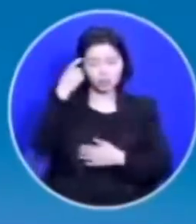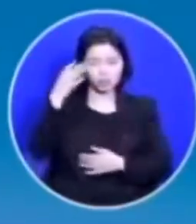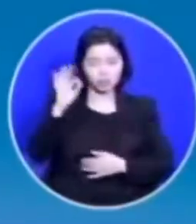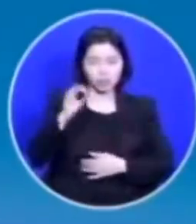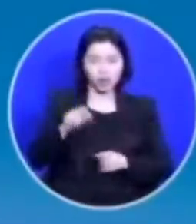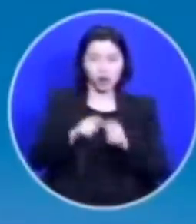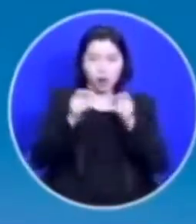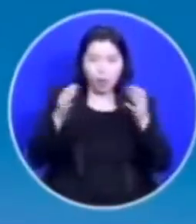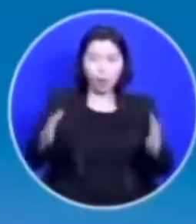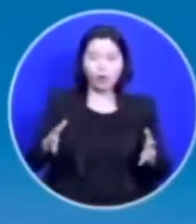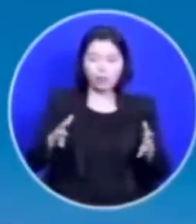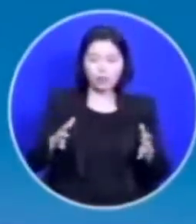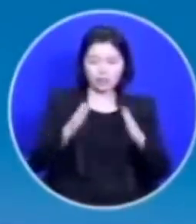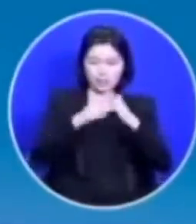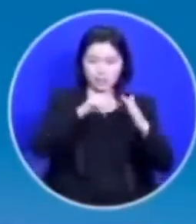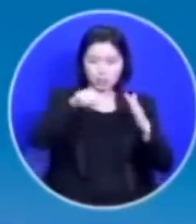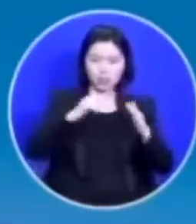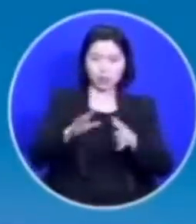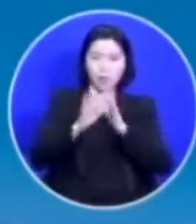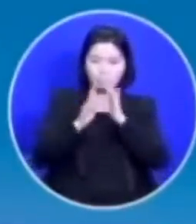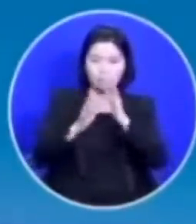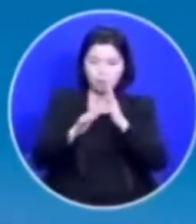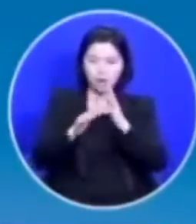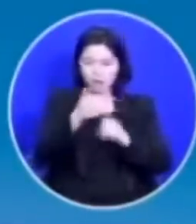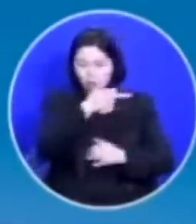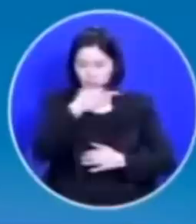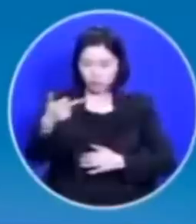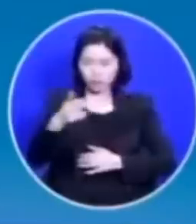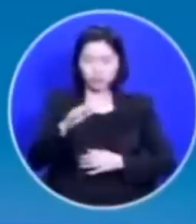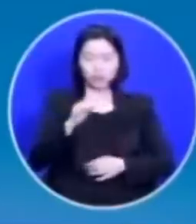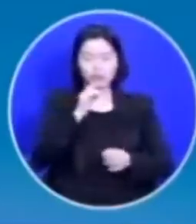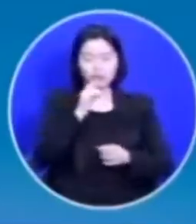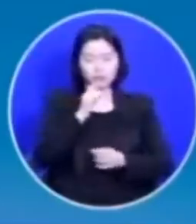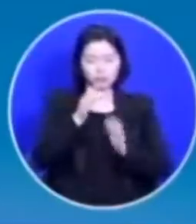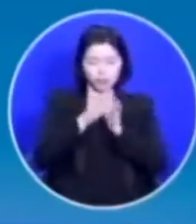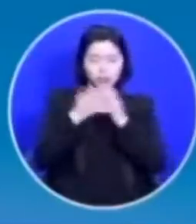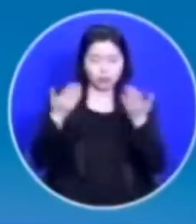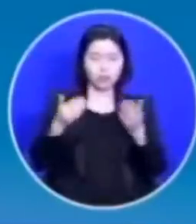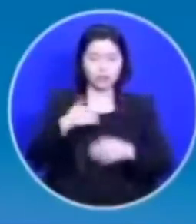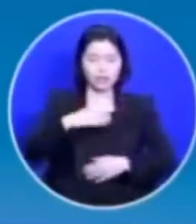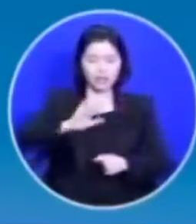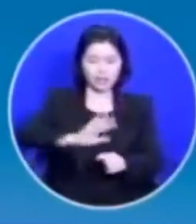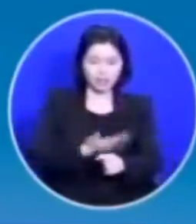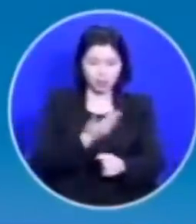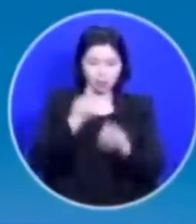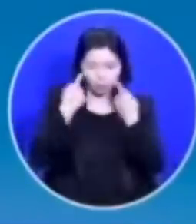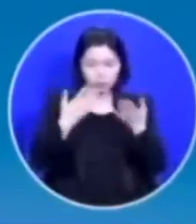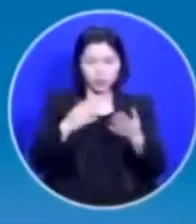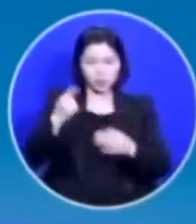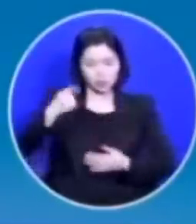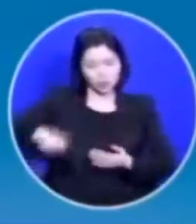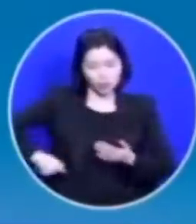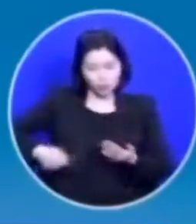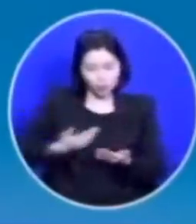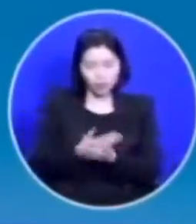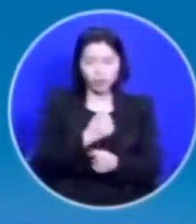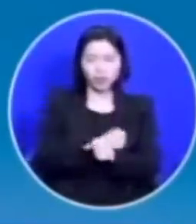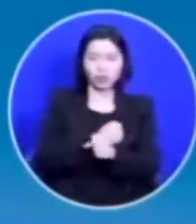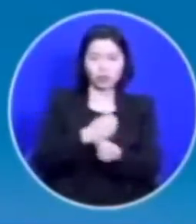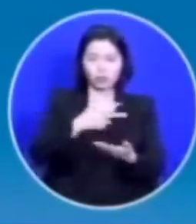집에서 큰 소리로 방언기도 를 했습니다 나의 잘못이 분명하기에 회개하고 주님을 더욱